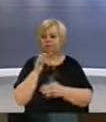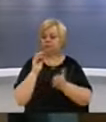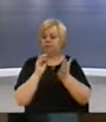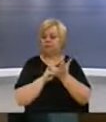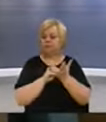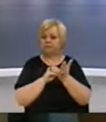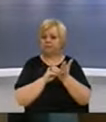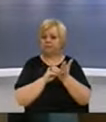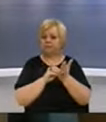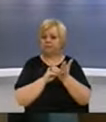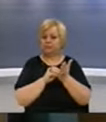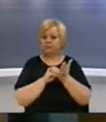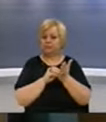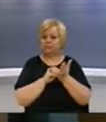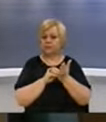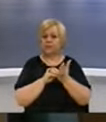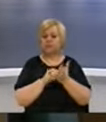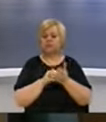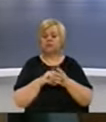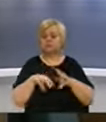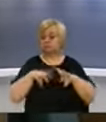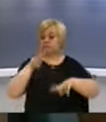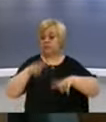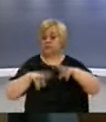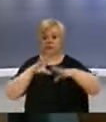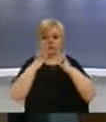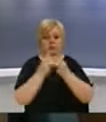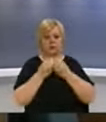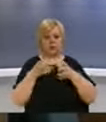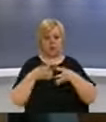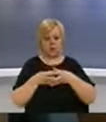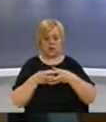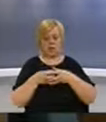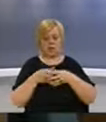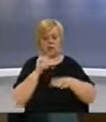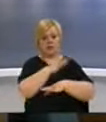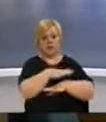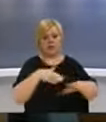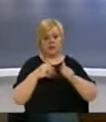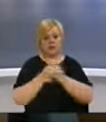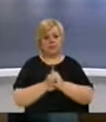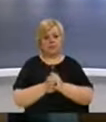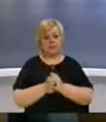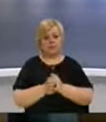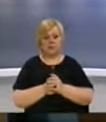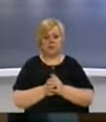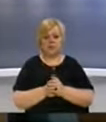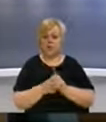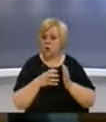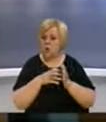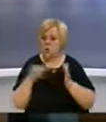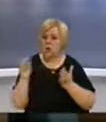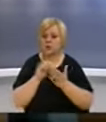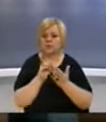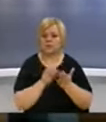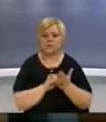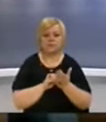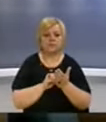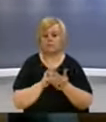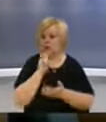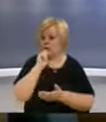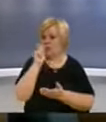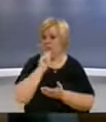edhe kur do i mbikëqyr të gjitha. Ne si komision po dhe si grup parlamentar kemi vërejtjen në kozgjatjen e trujteve të dhënave,